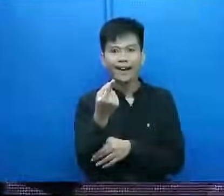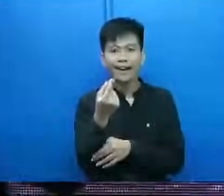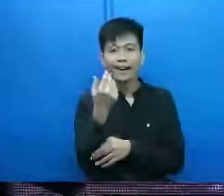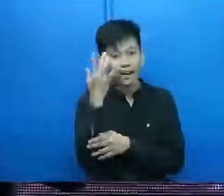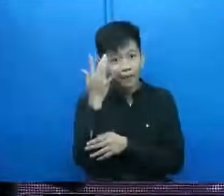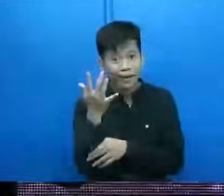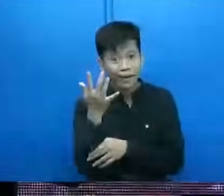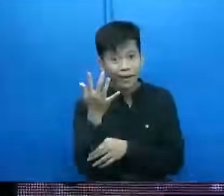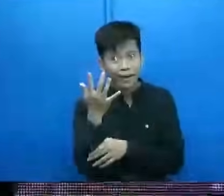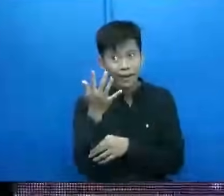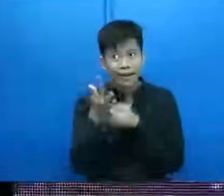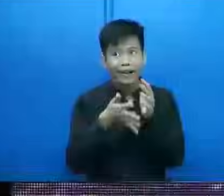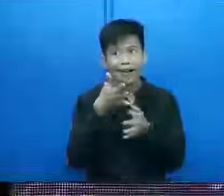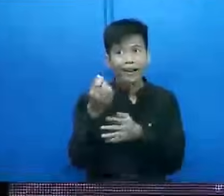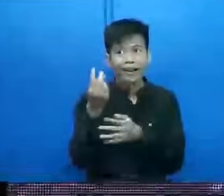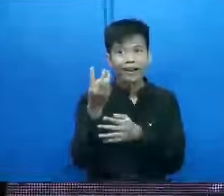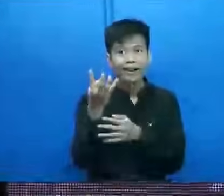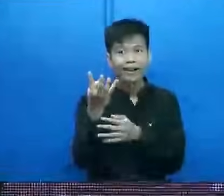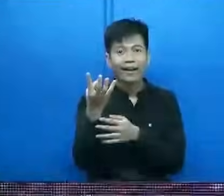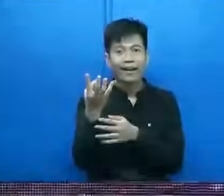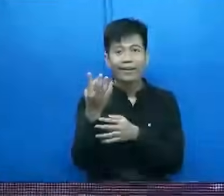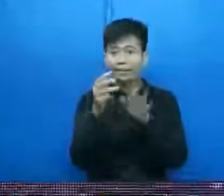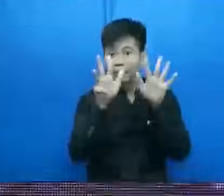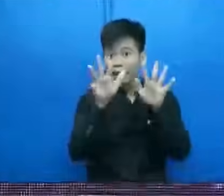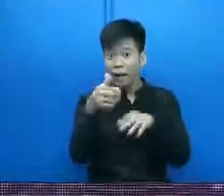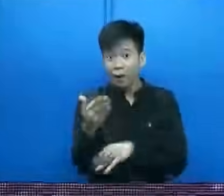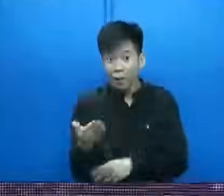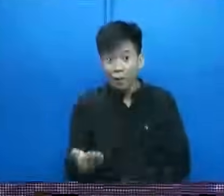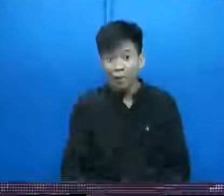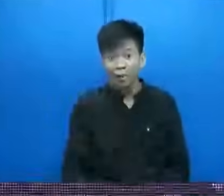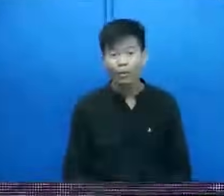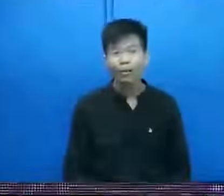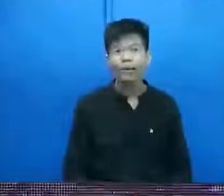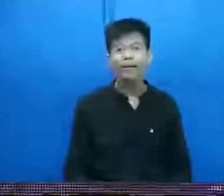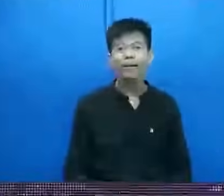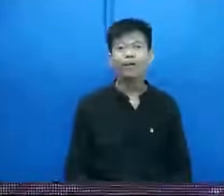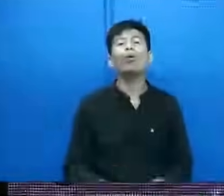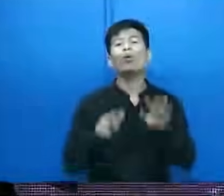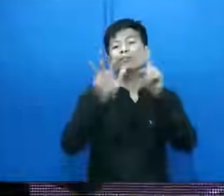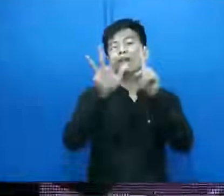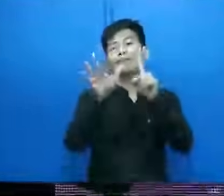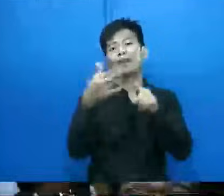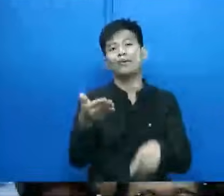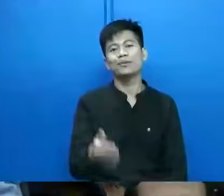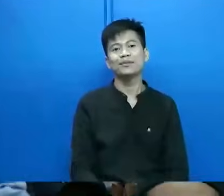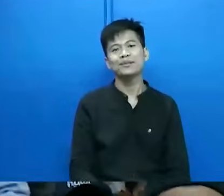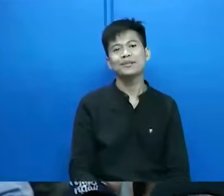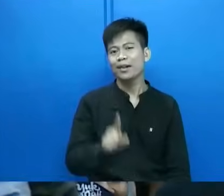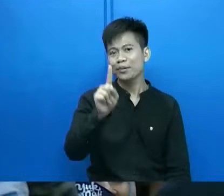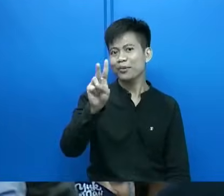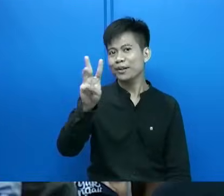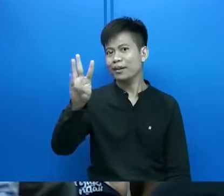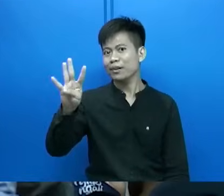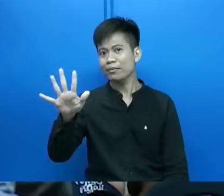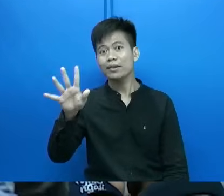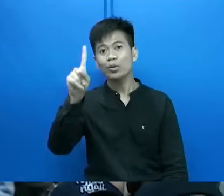Berapa? Kasih isyarat begini. Baik. 9 tahun. Oh, 19 tahun. Baik. 1, 2, 3, 4, 5.